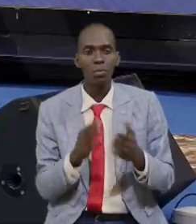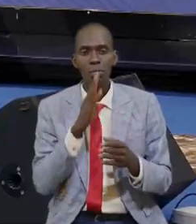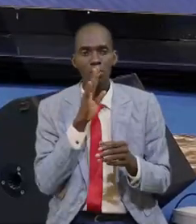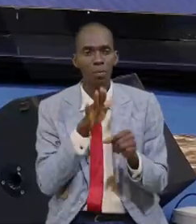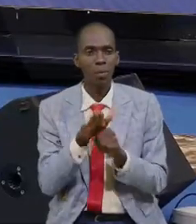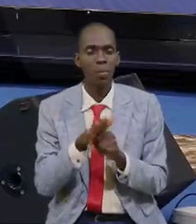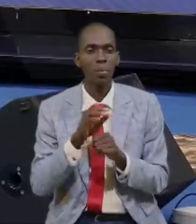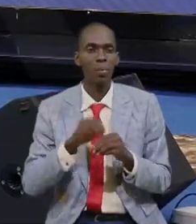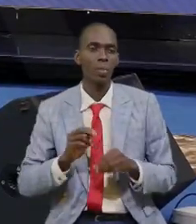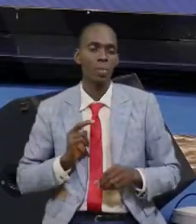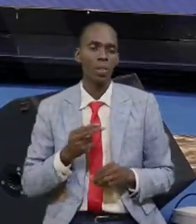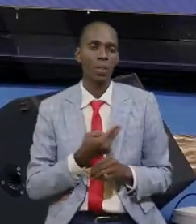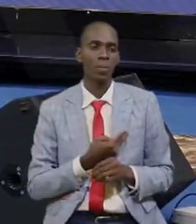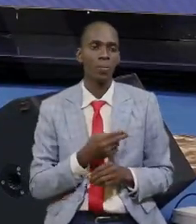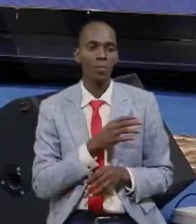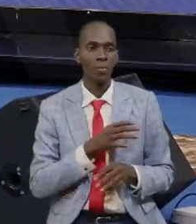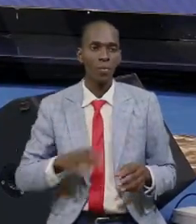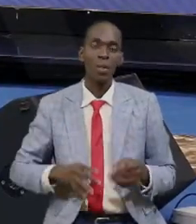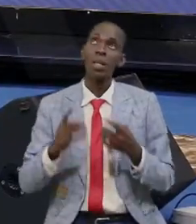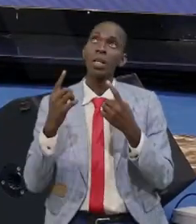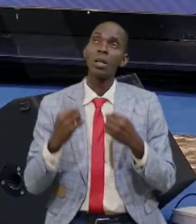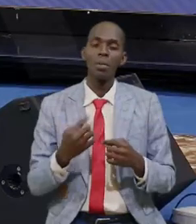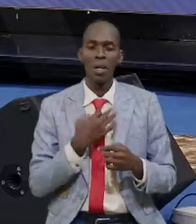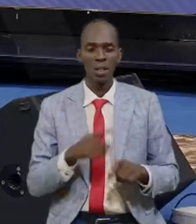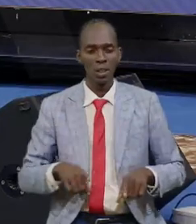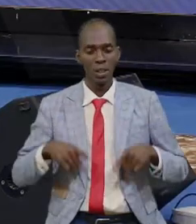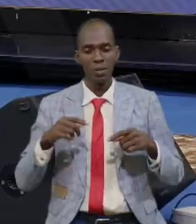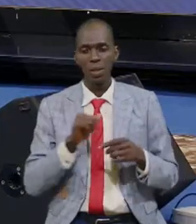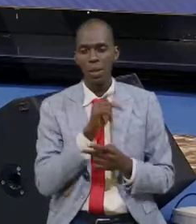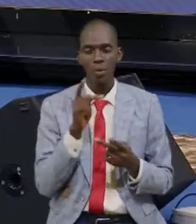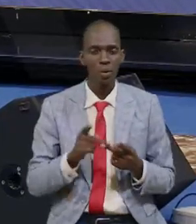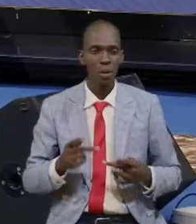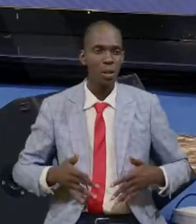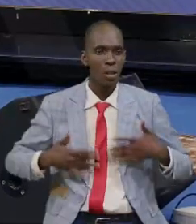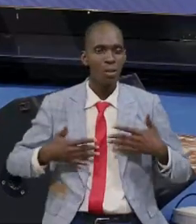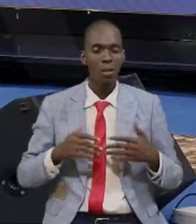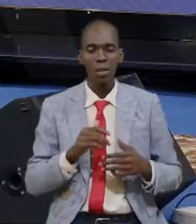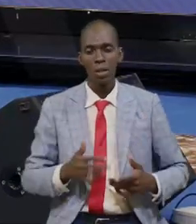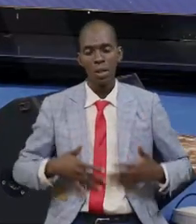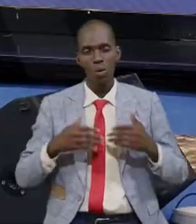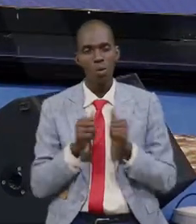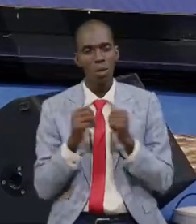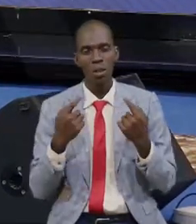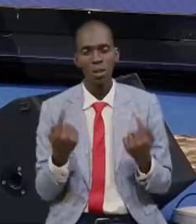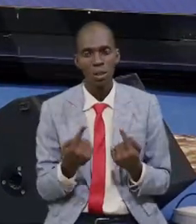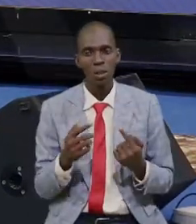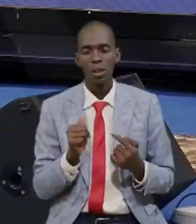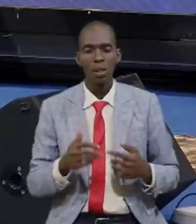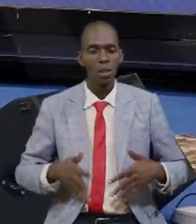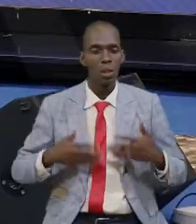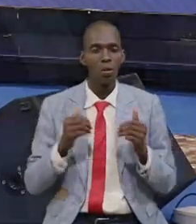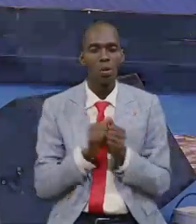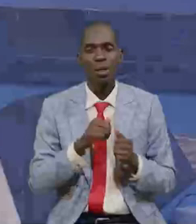fût accomplie en nous. Christ est venu mener une vie parfaite, une vie impeccable, une vie